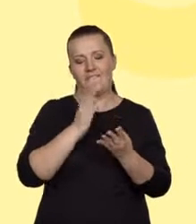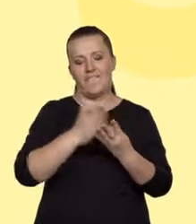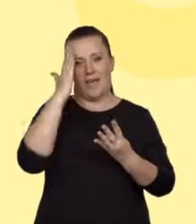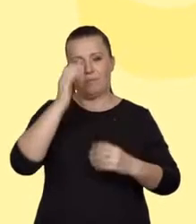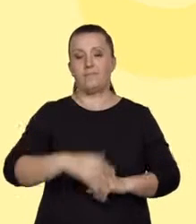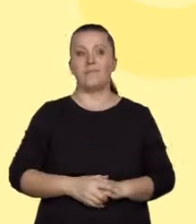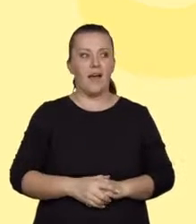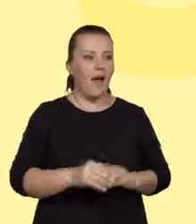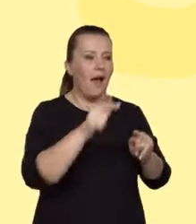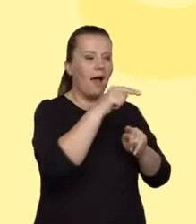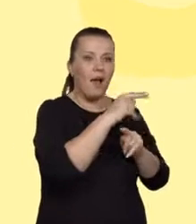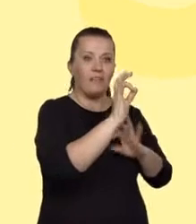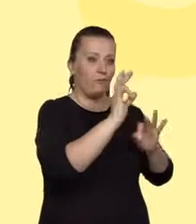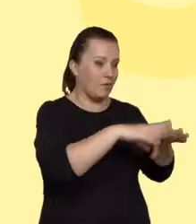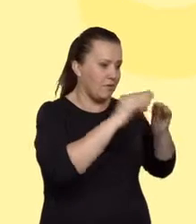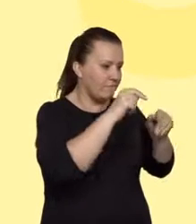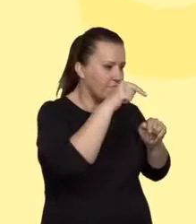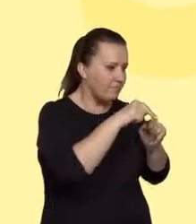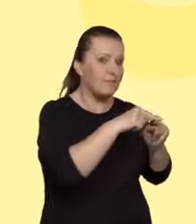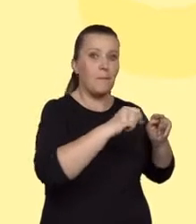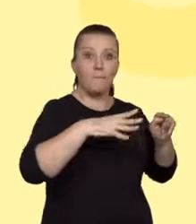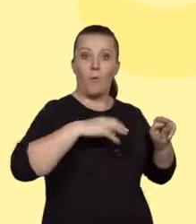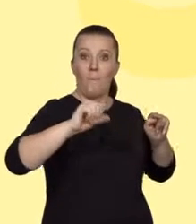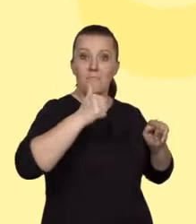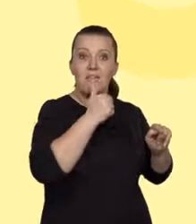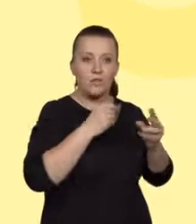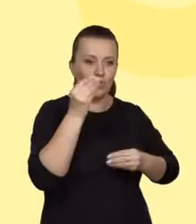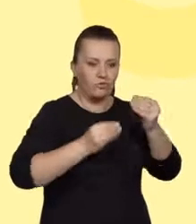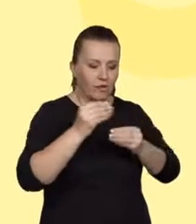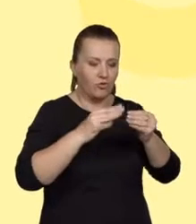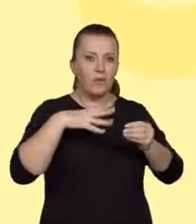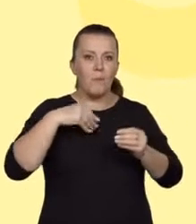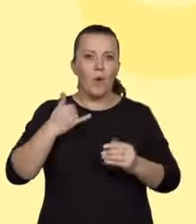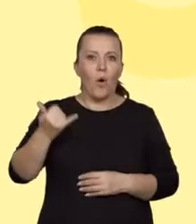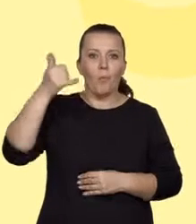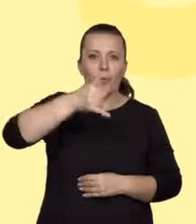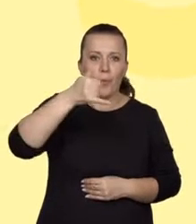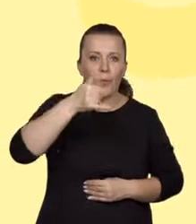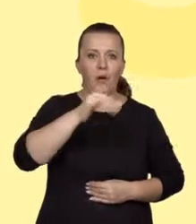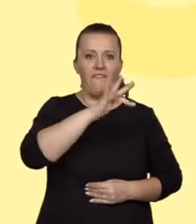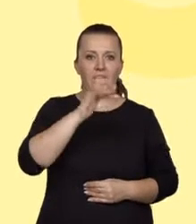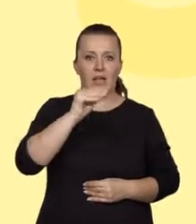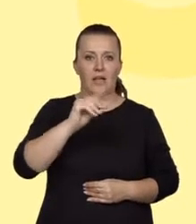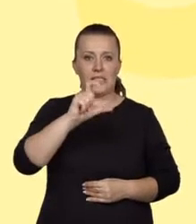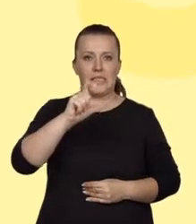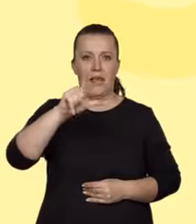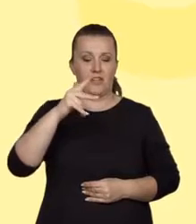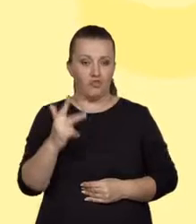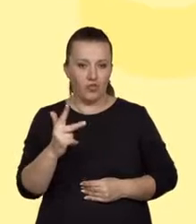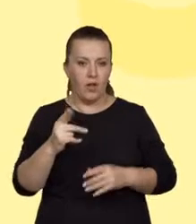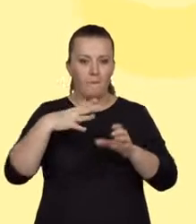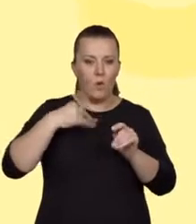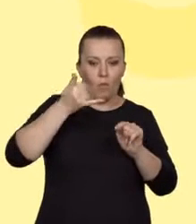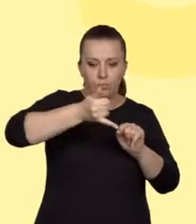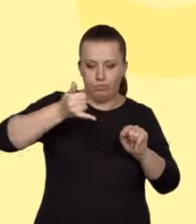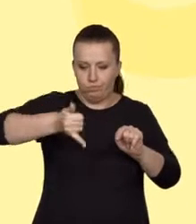wstępnej czytamy, że w pierwszej serii doświadczeń po dodaniu wodnego roztworu chlorku żelaza 3 do próbek pobranych